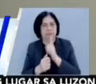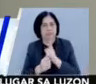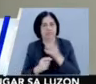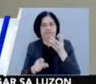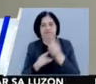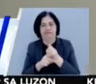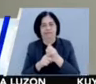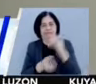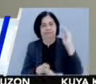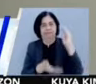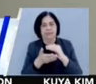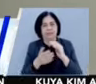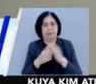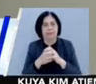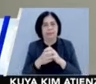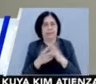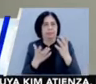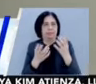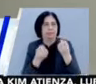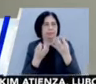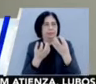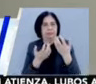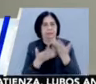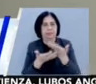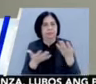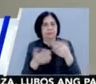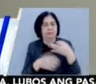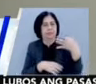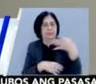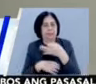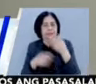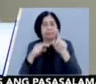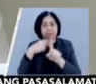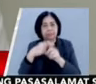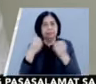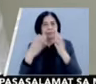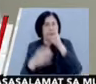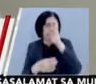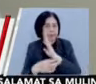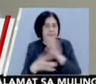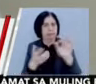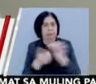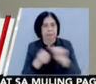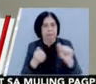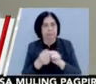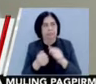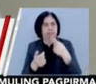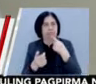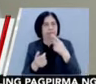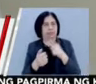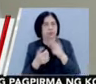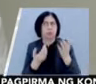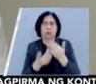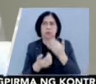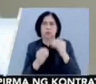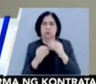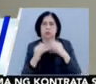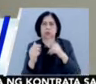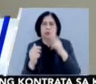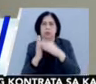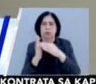reduction ng volume ng huli noon. Plus, marami rin yung nasira. Yung reported nga ng almost more than 2 billion yung